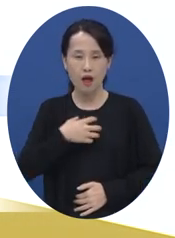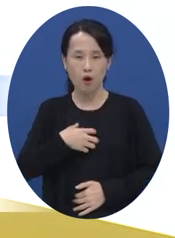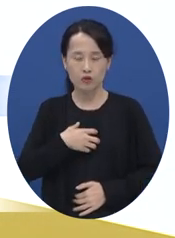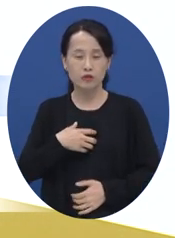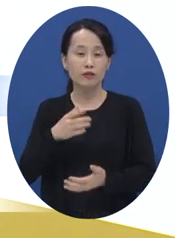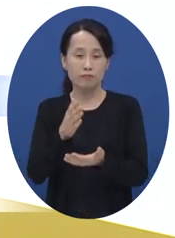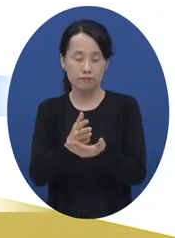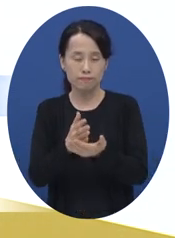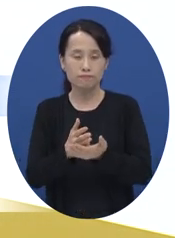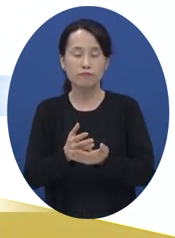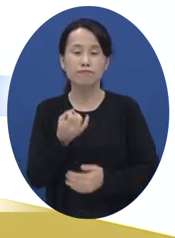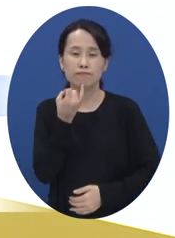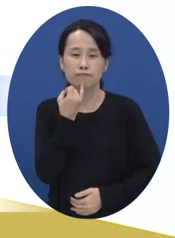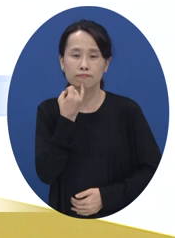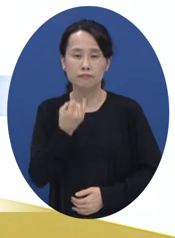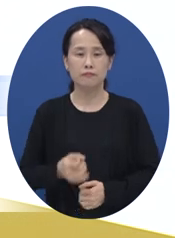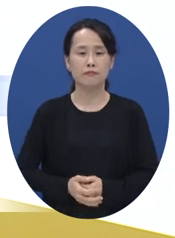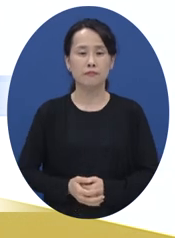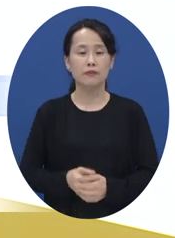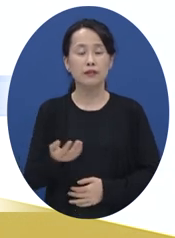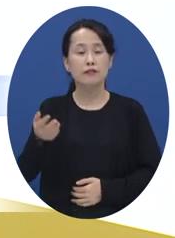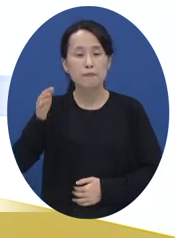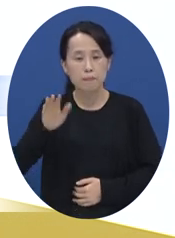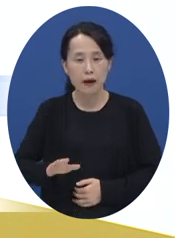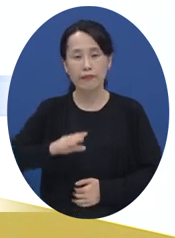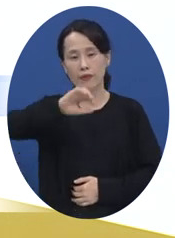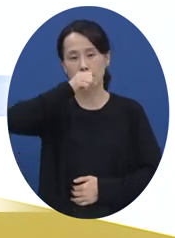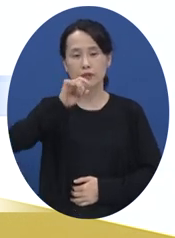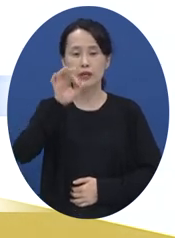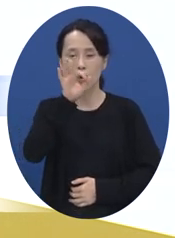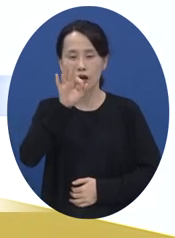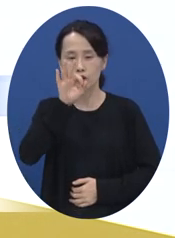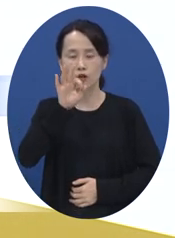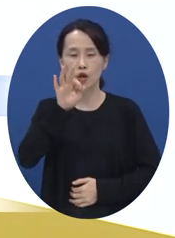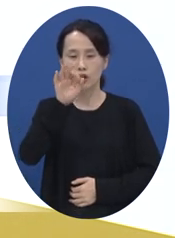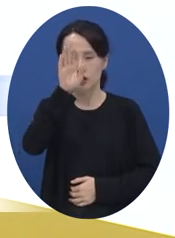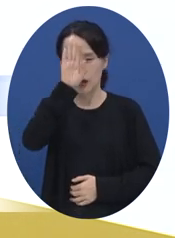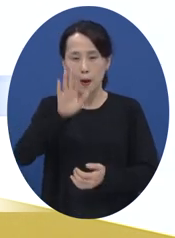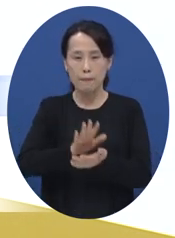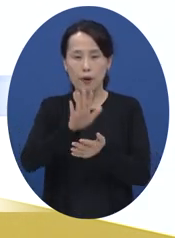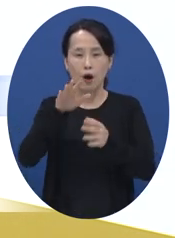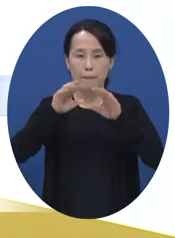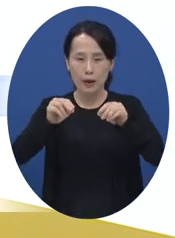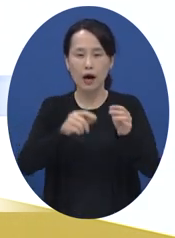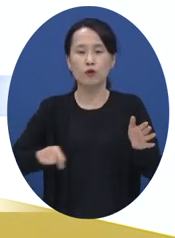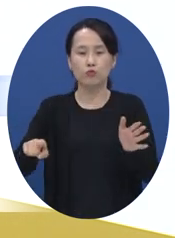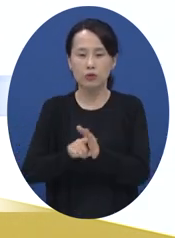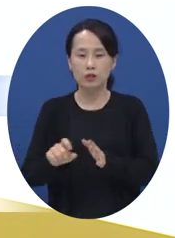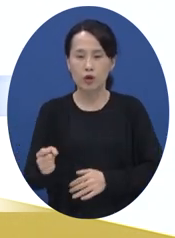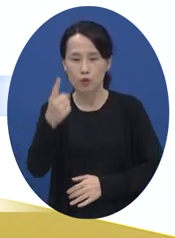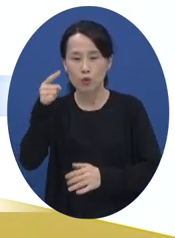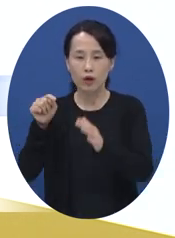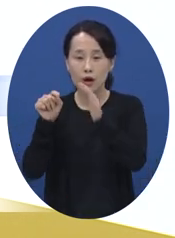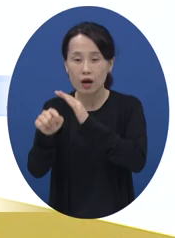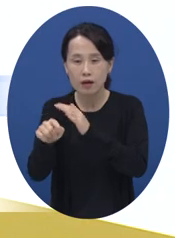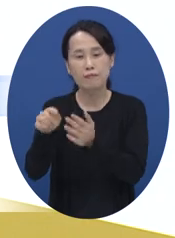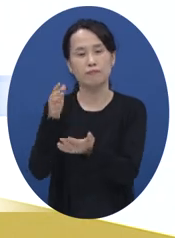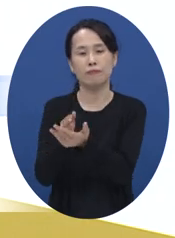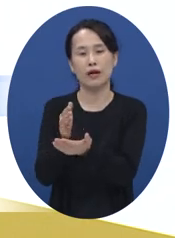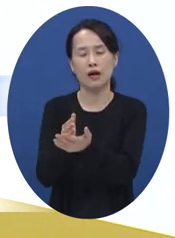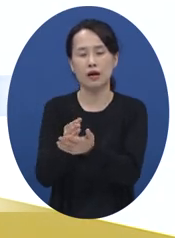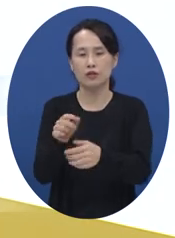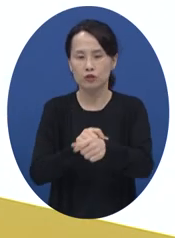걱정을 하지 않으셔도 됩니다. 다만 아프리카 돼지열병 종식을 위해 발생농가 방문 금지 등